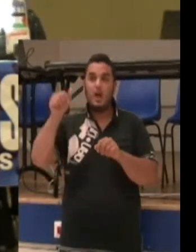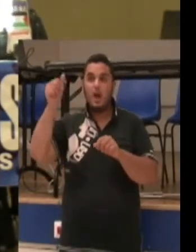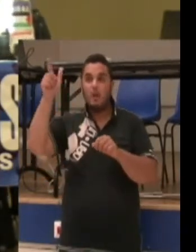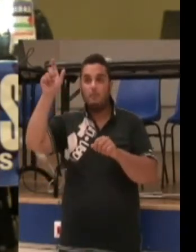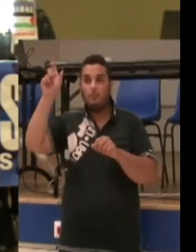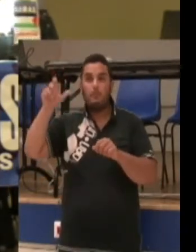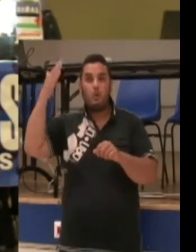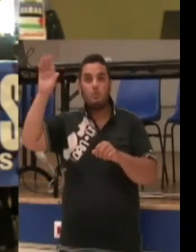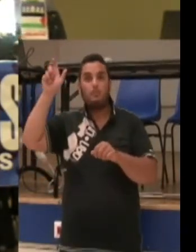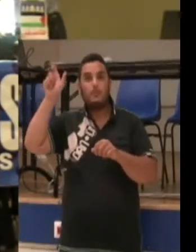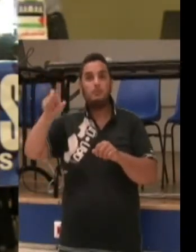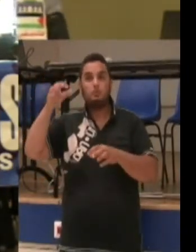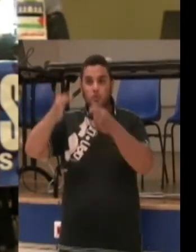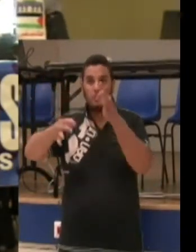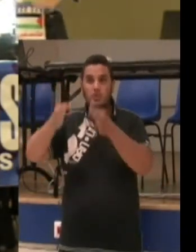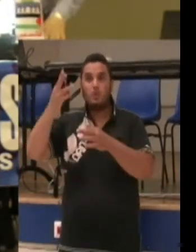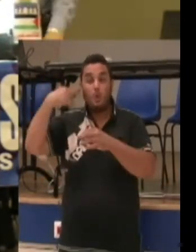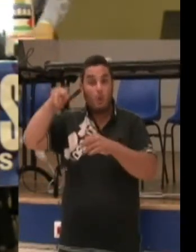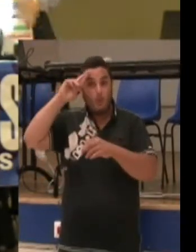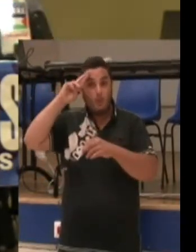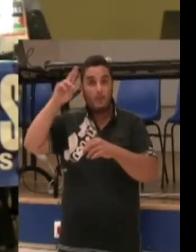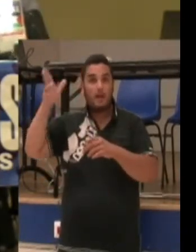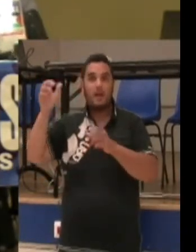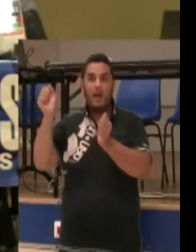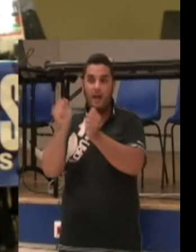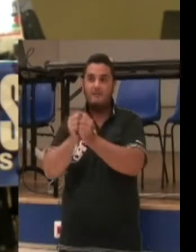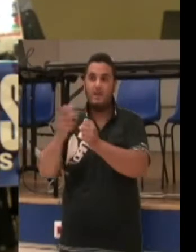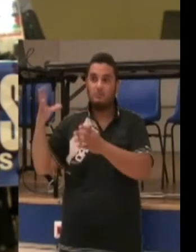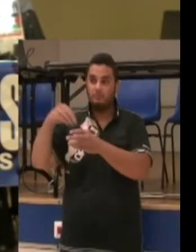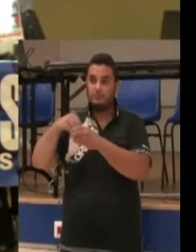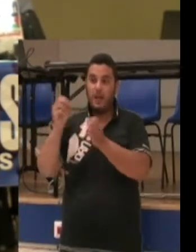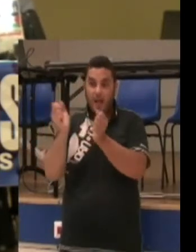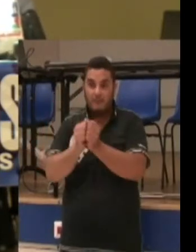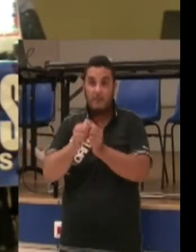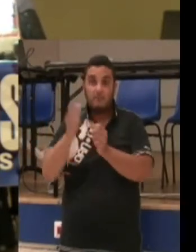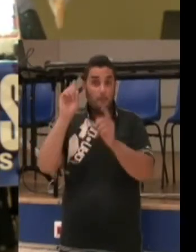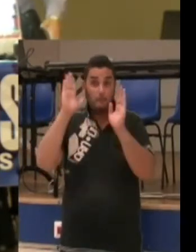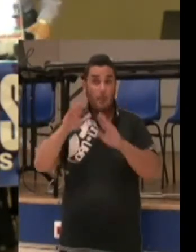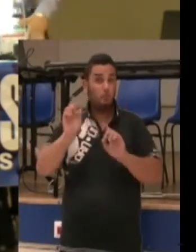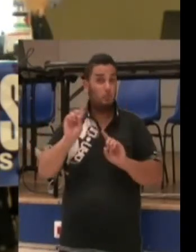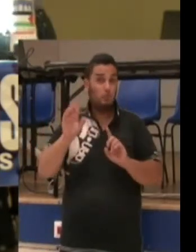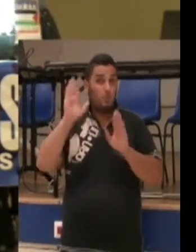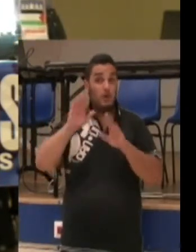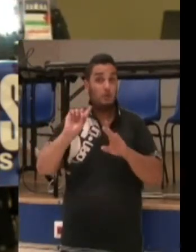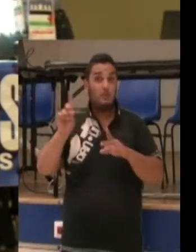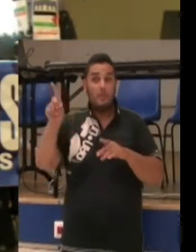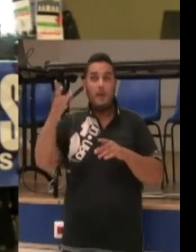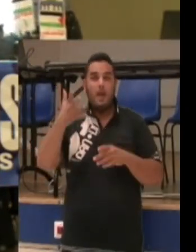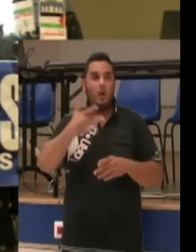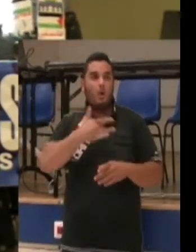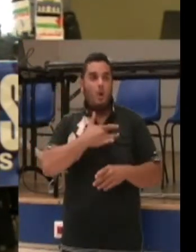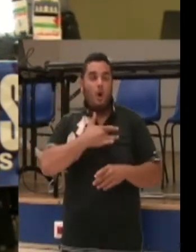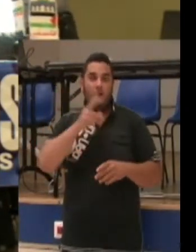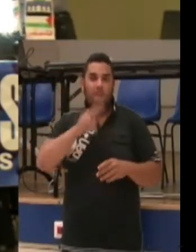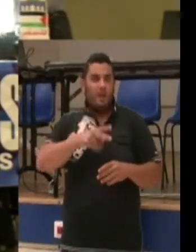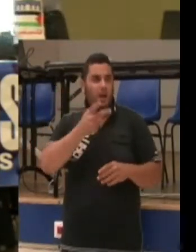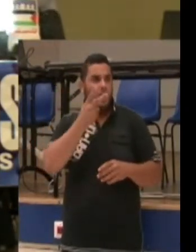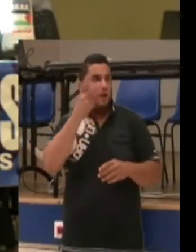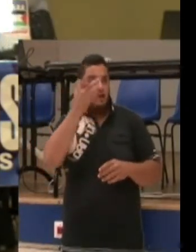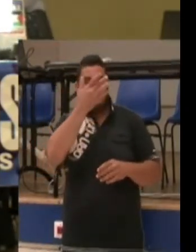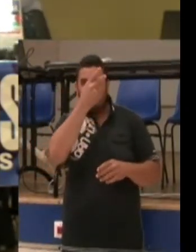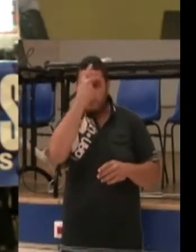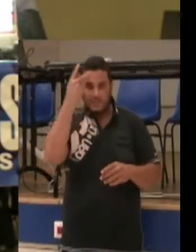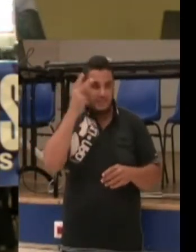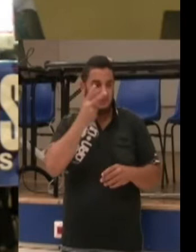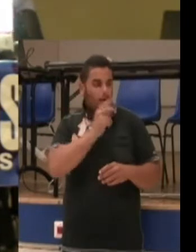européens qui ne sont pas aussi musulmans et non musulmans, bien sûr, et qui militent pour